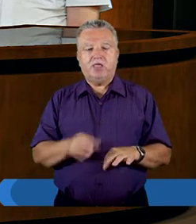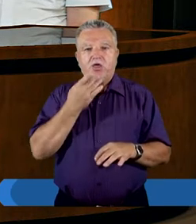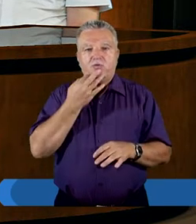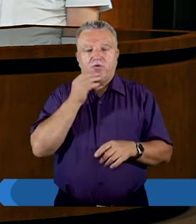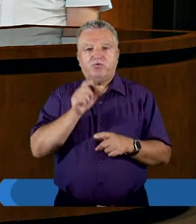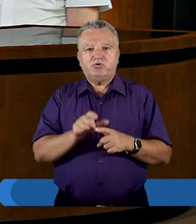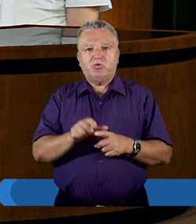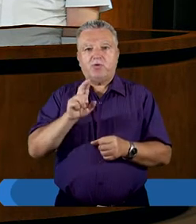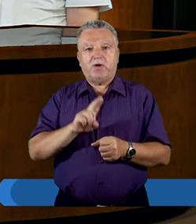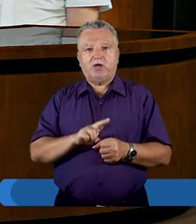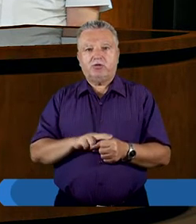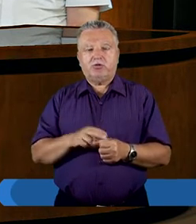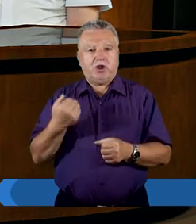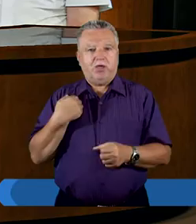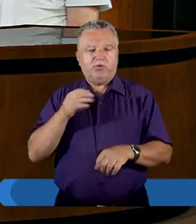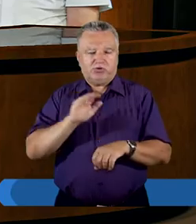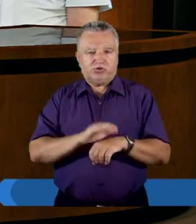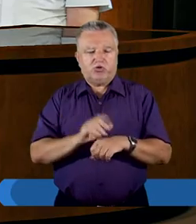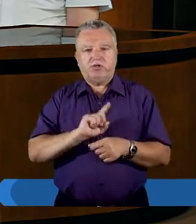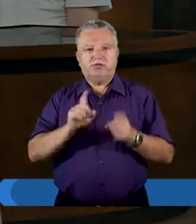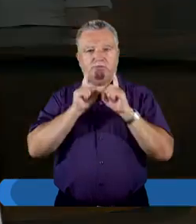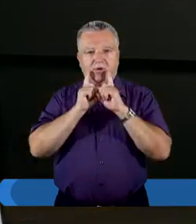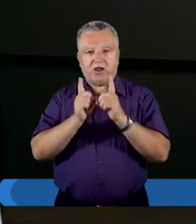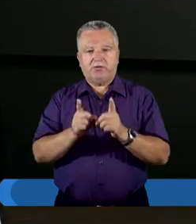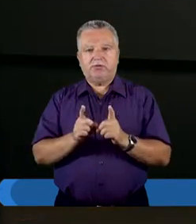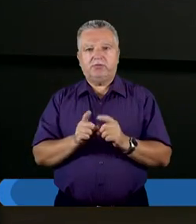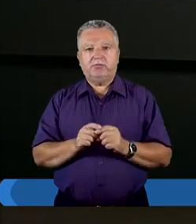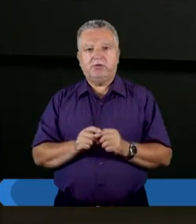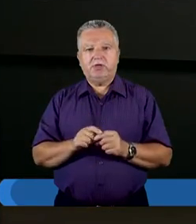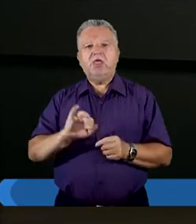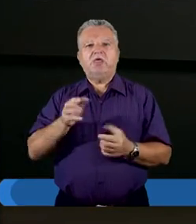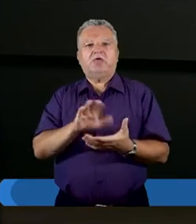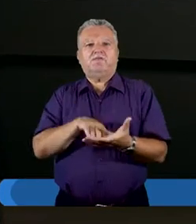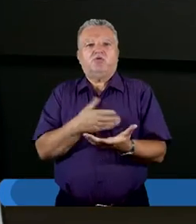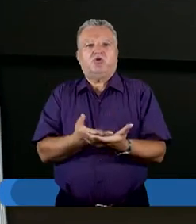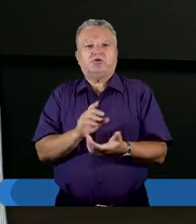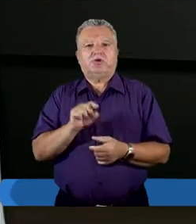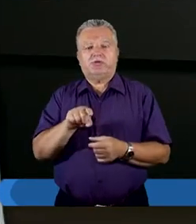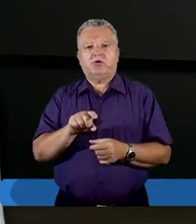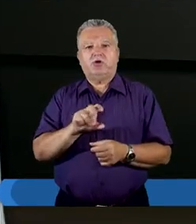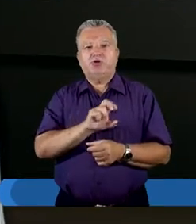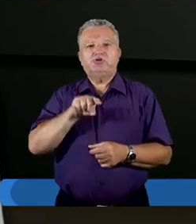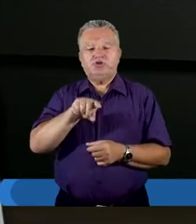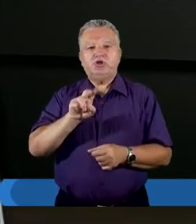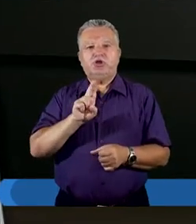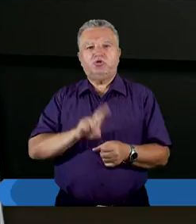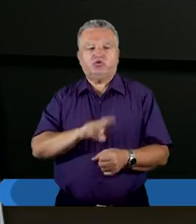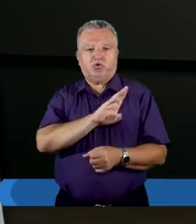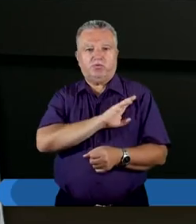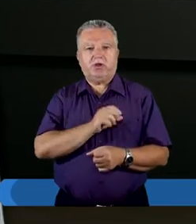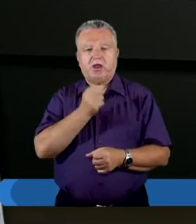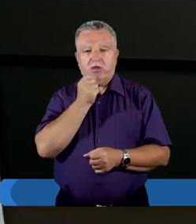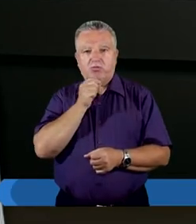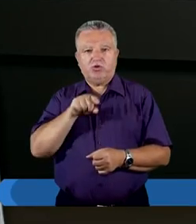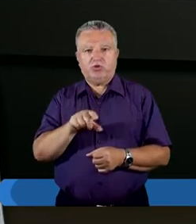Wypowiadał słowa, które były zgodne z prawdą. Jakie z tego wnioski, słuchajcie? Czy ci, którzy umierają młodo, to